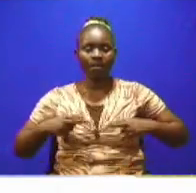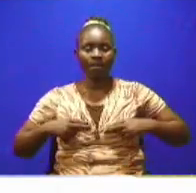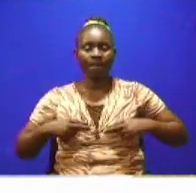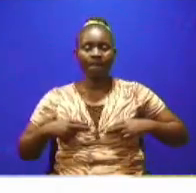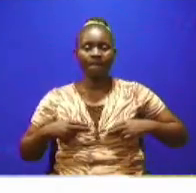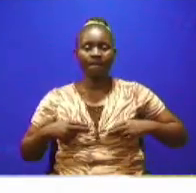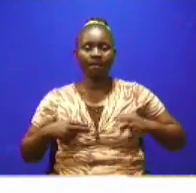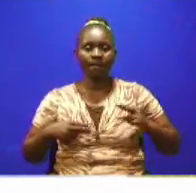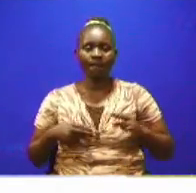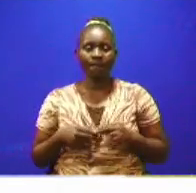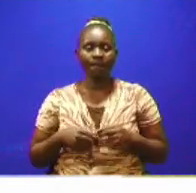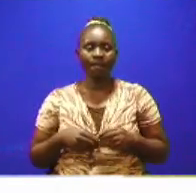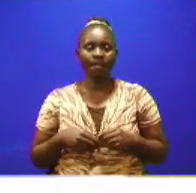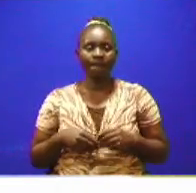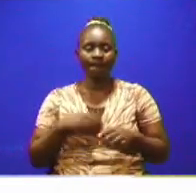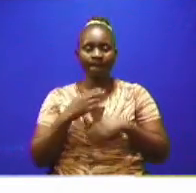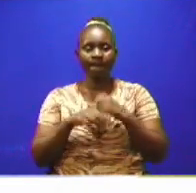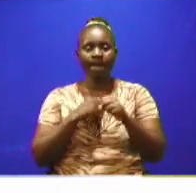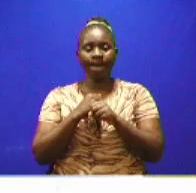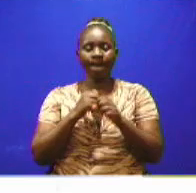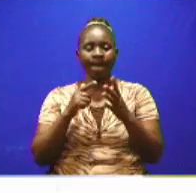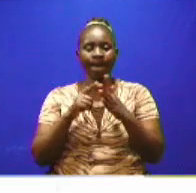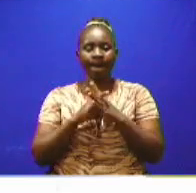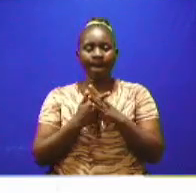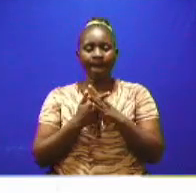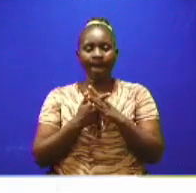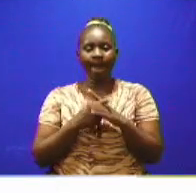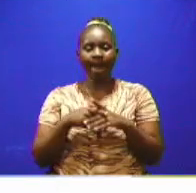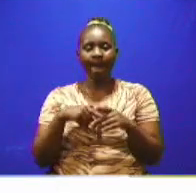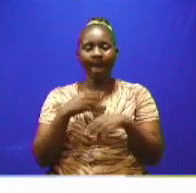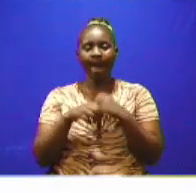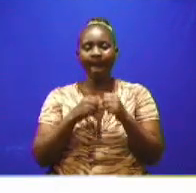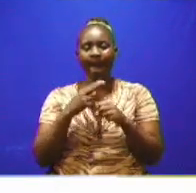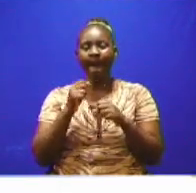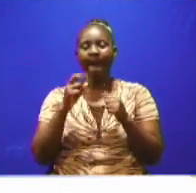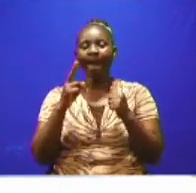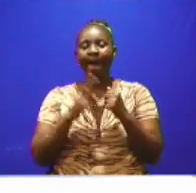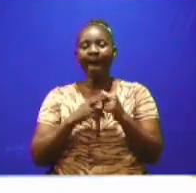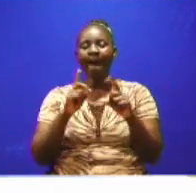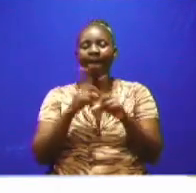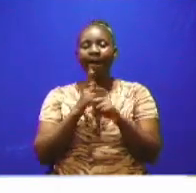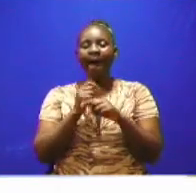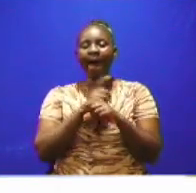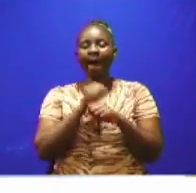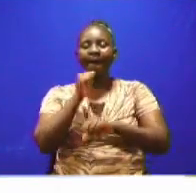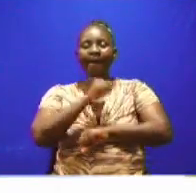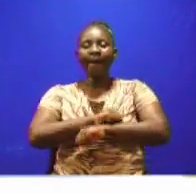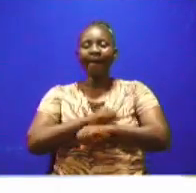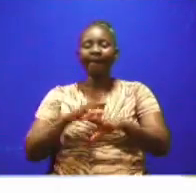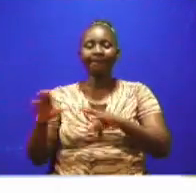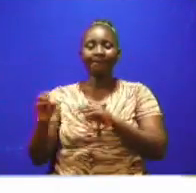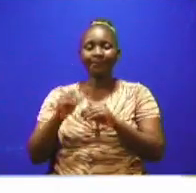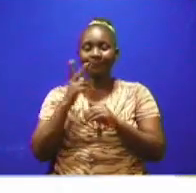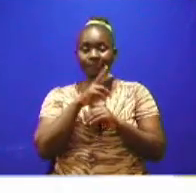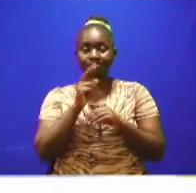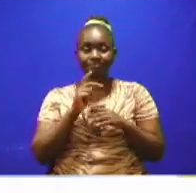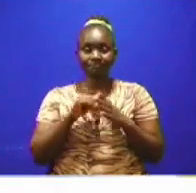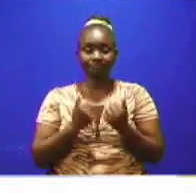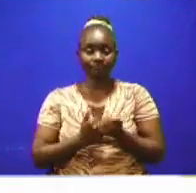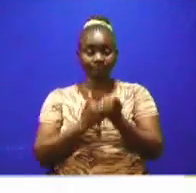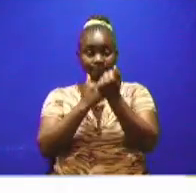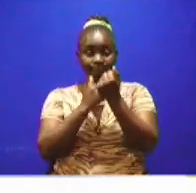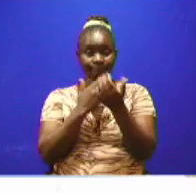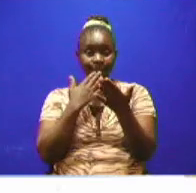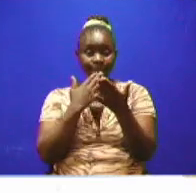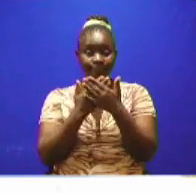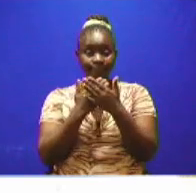Tua chakete kuru mwaka 2017 mbaka boniga. Tua chile chukuru bono tukatenga tigato chetorelenga na kitu kwirene ngambi ya mwende sinya